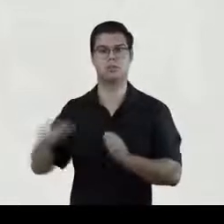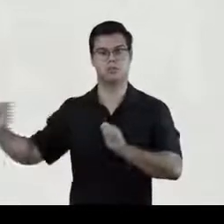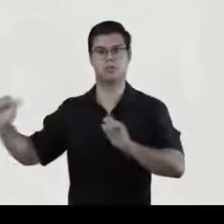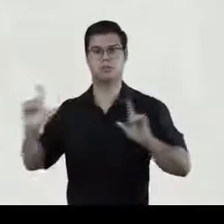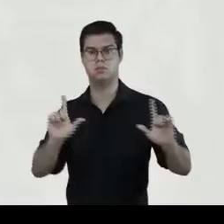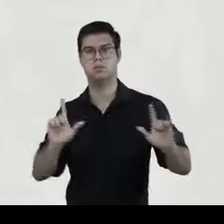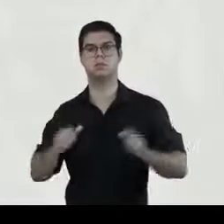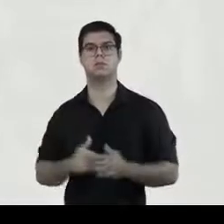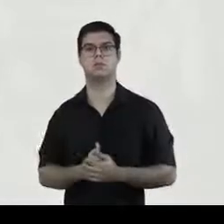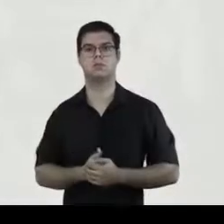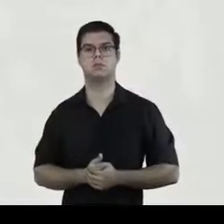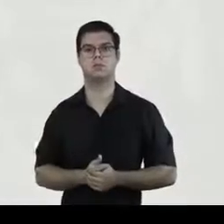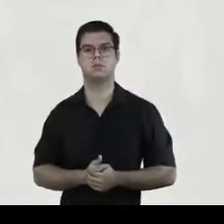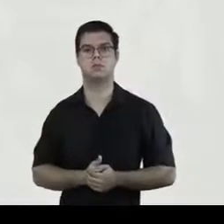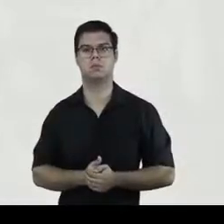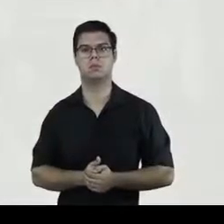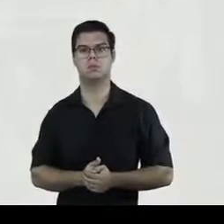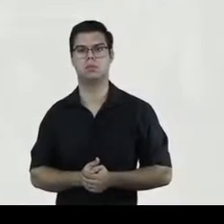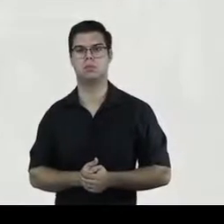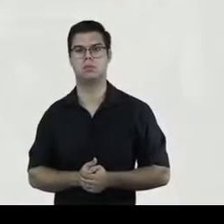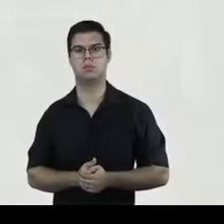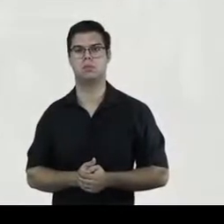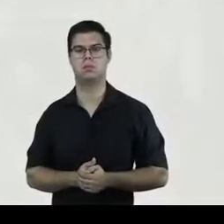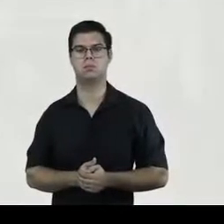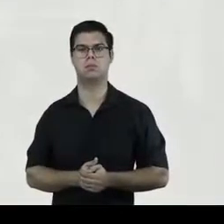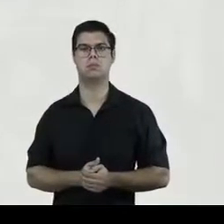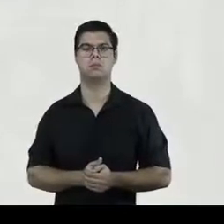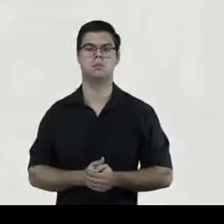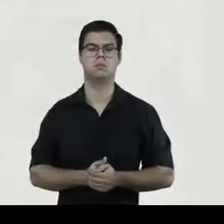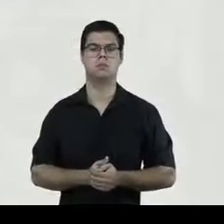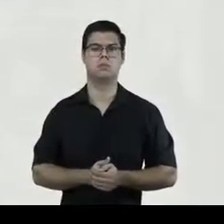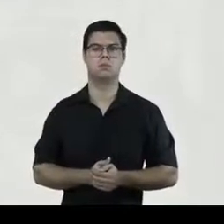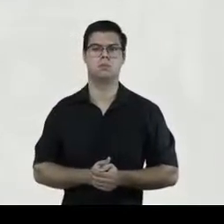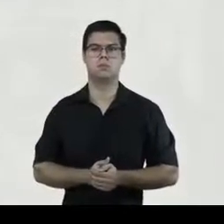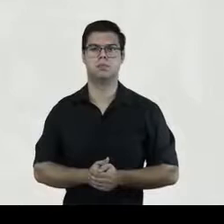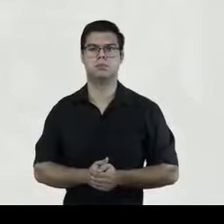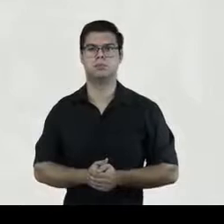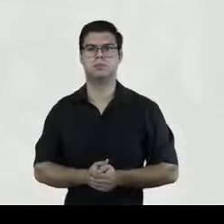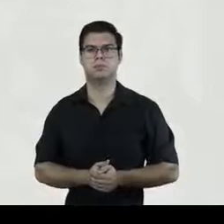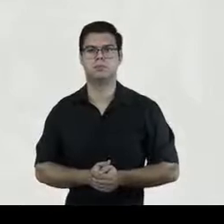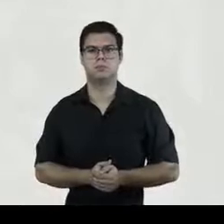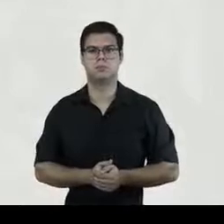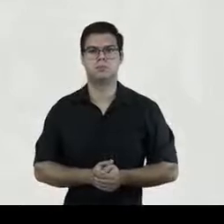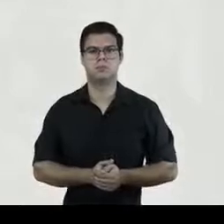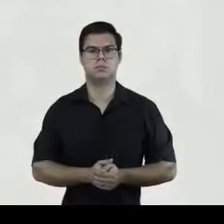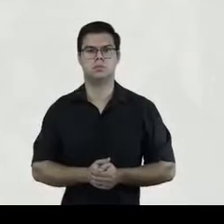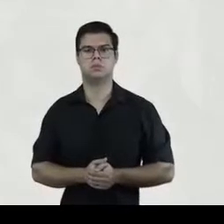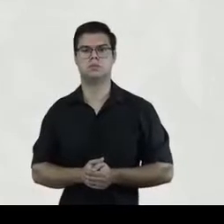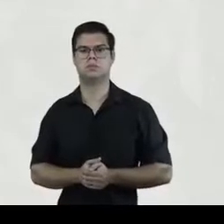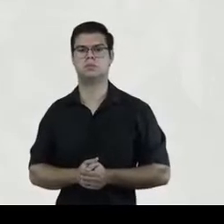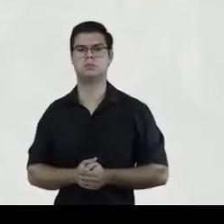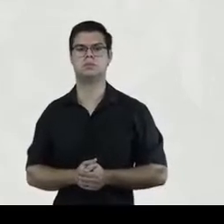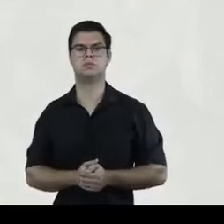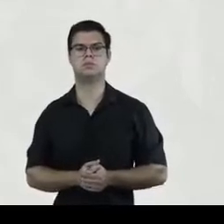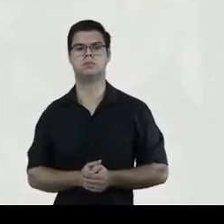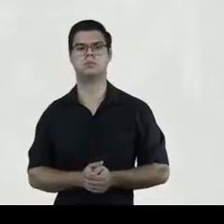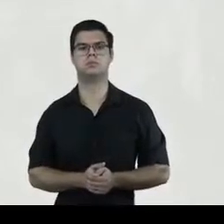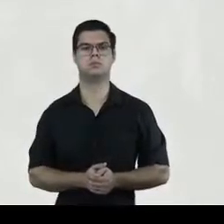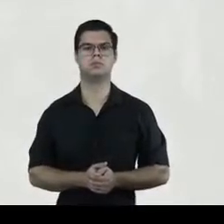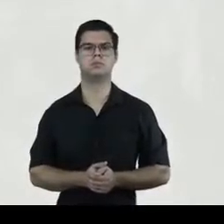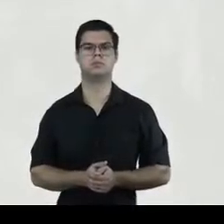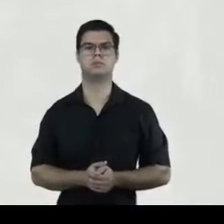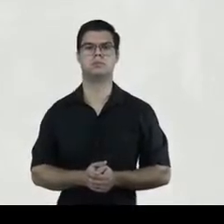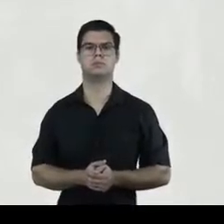Voilà. En particulier avec des caractères de